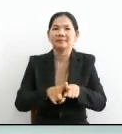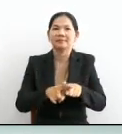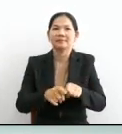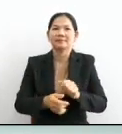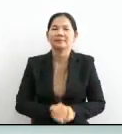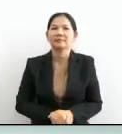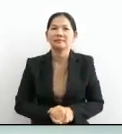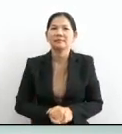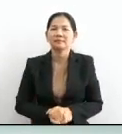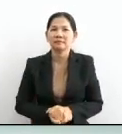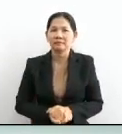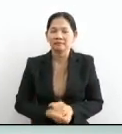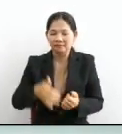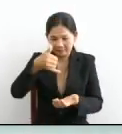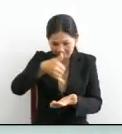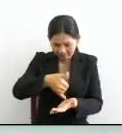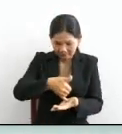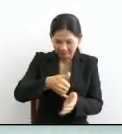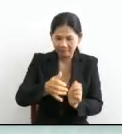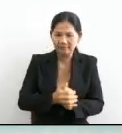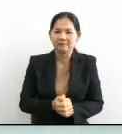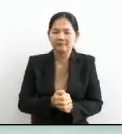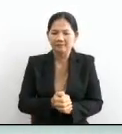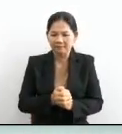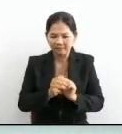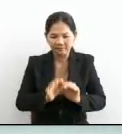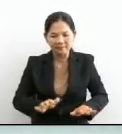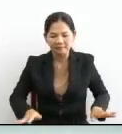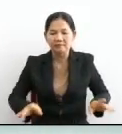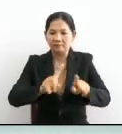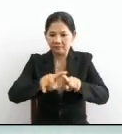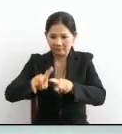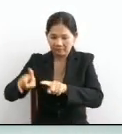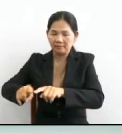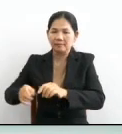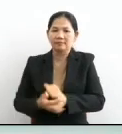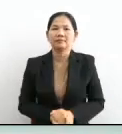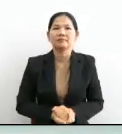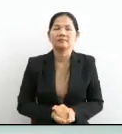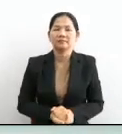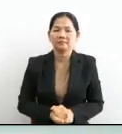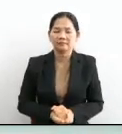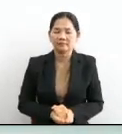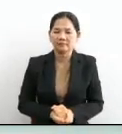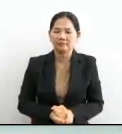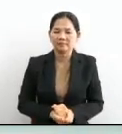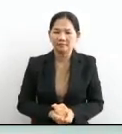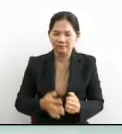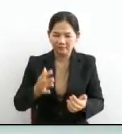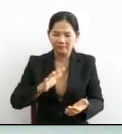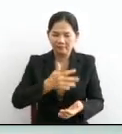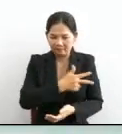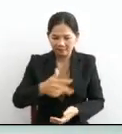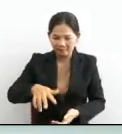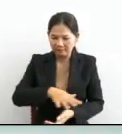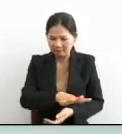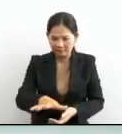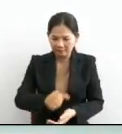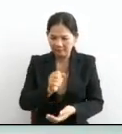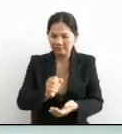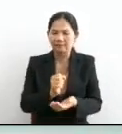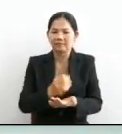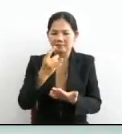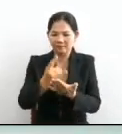đài. Hai thằng ngày ní, chả có mình khô bị thằng ngày muôn muôn đài. Chả này cứ lướt dọc một vị trí phía sạc máy.